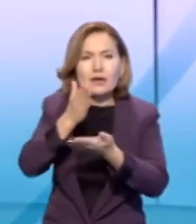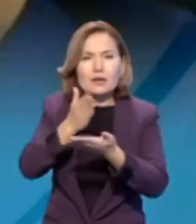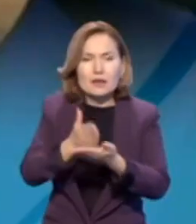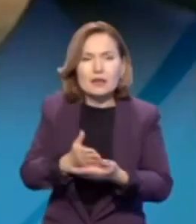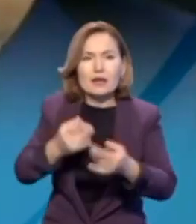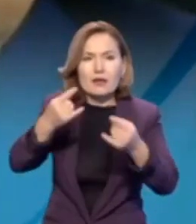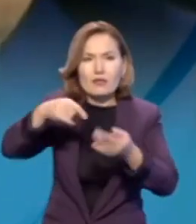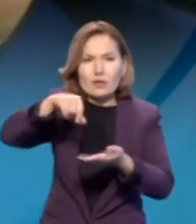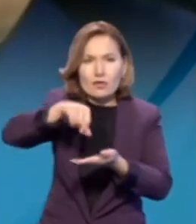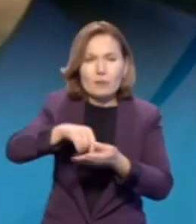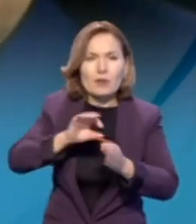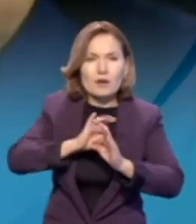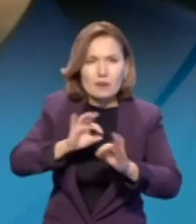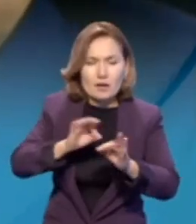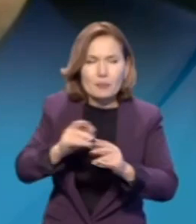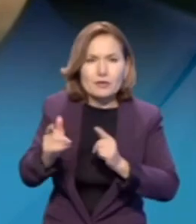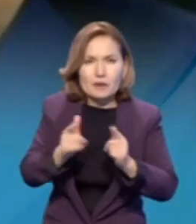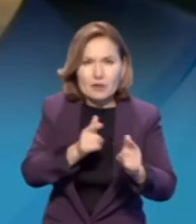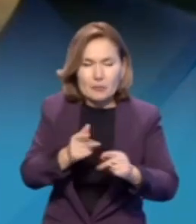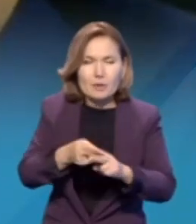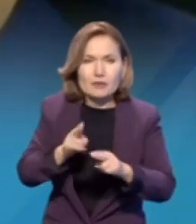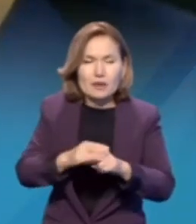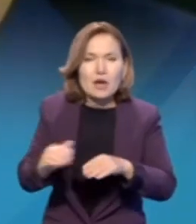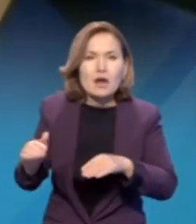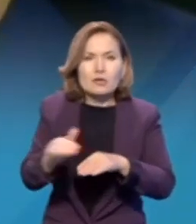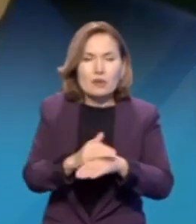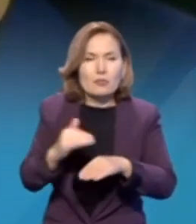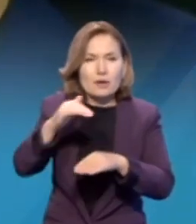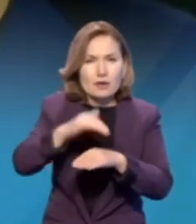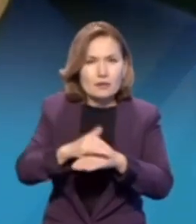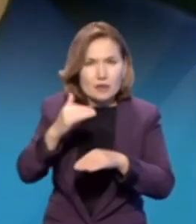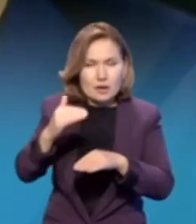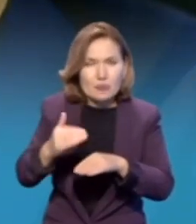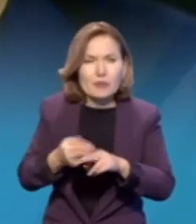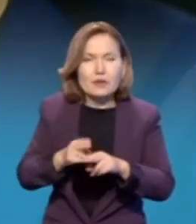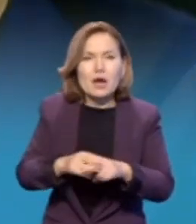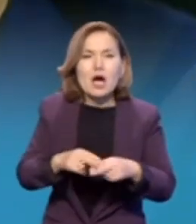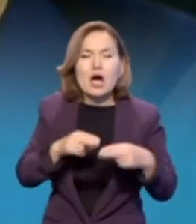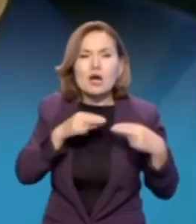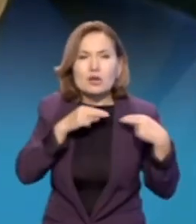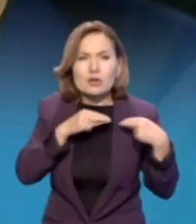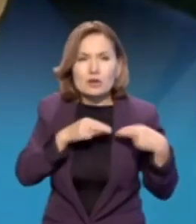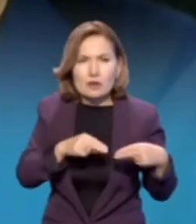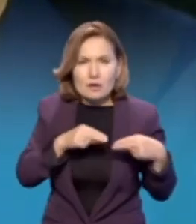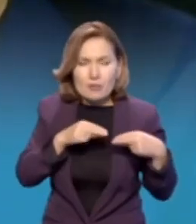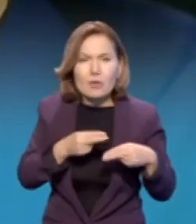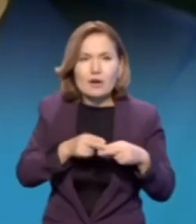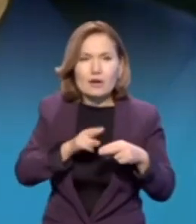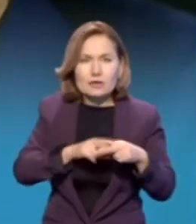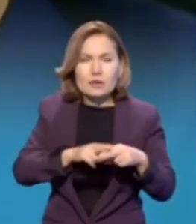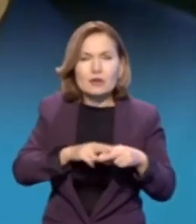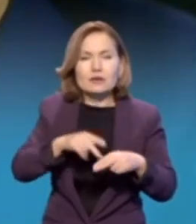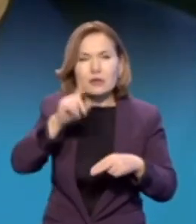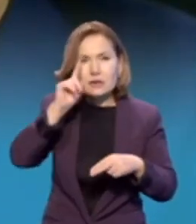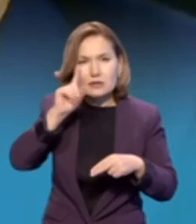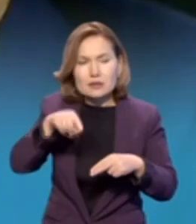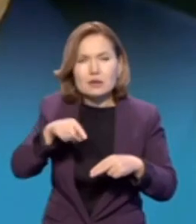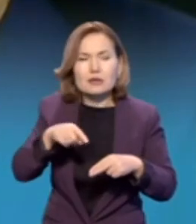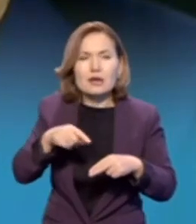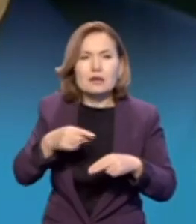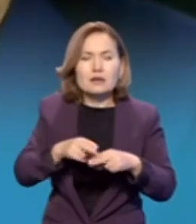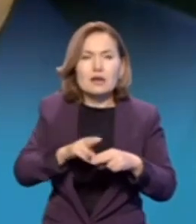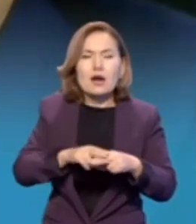байланысқа қостық. Бейбіт Өксікбайұлы, кеш жарық. Енді бұл өзіңіз еңбек жолын бастаған ұлттық арна ғой. Талай тамаша хабарлар